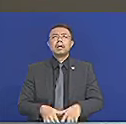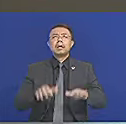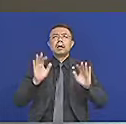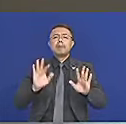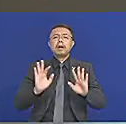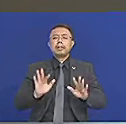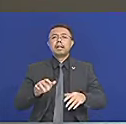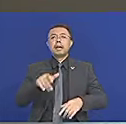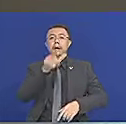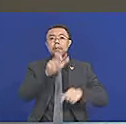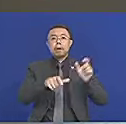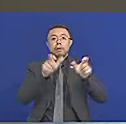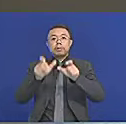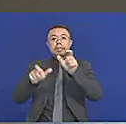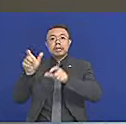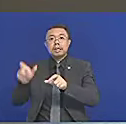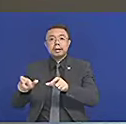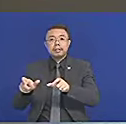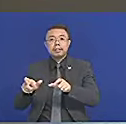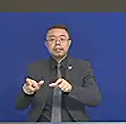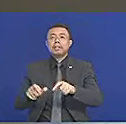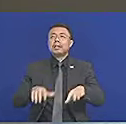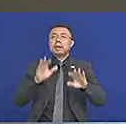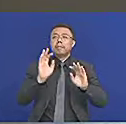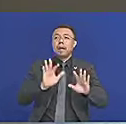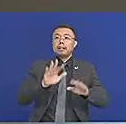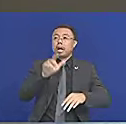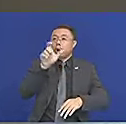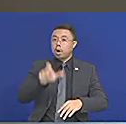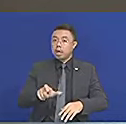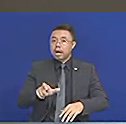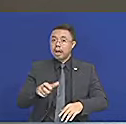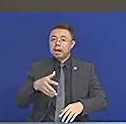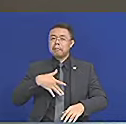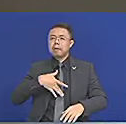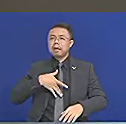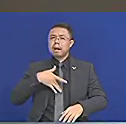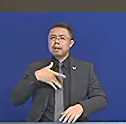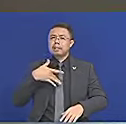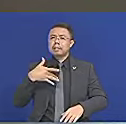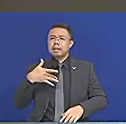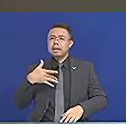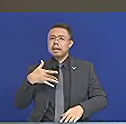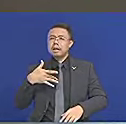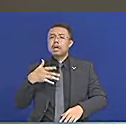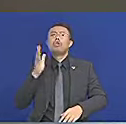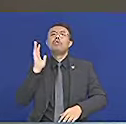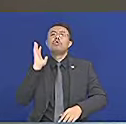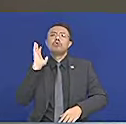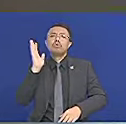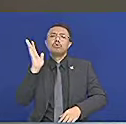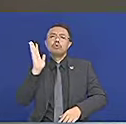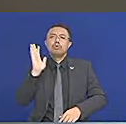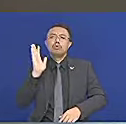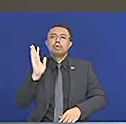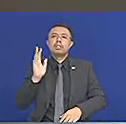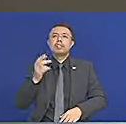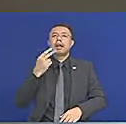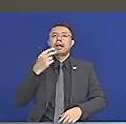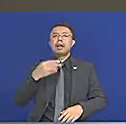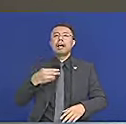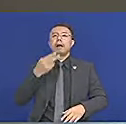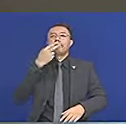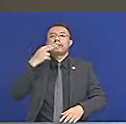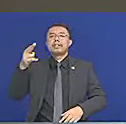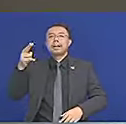banyak manusia, banyak orang merasa sudah